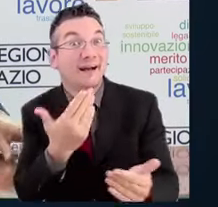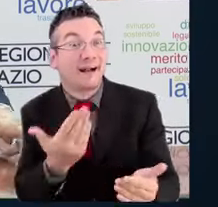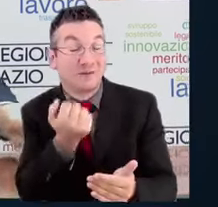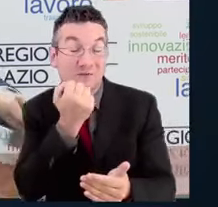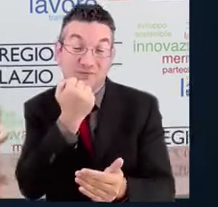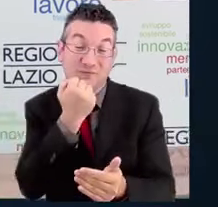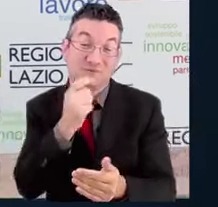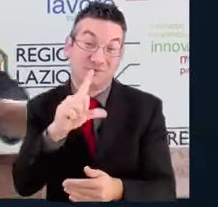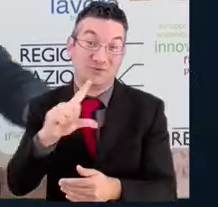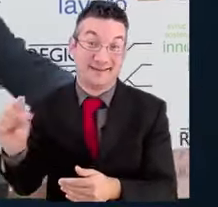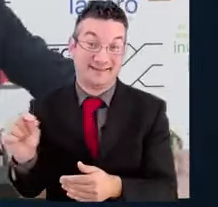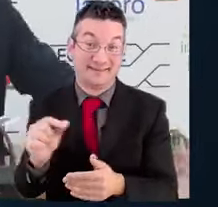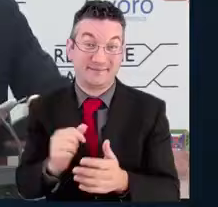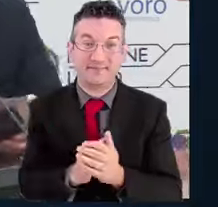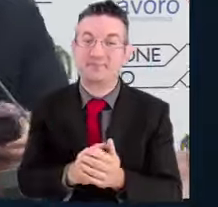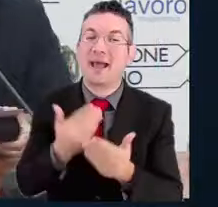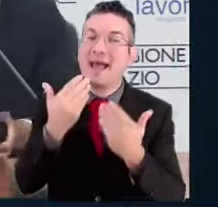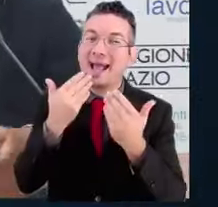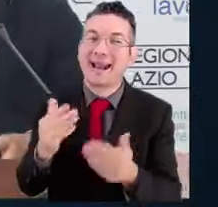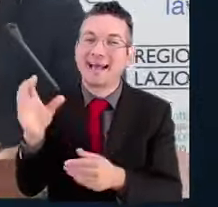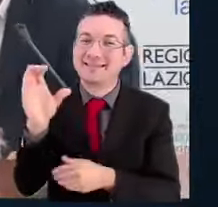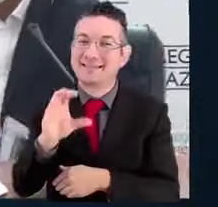grazie claudio